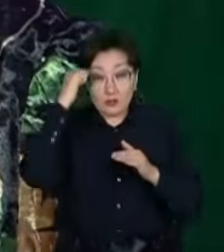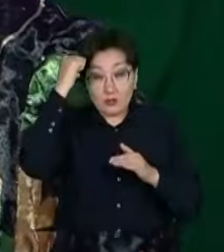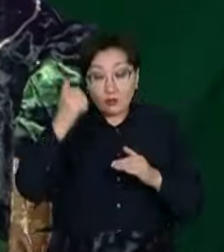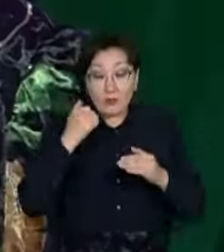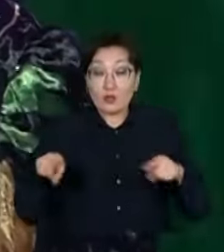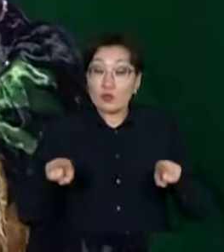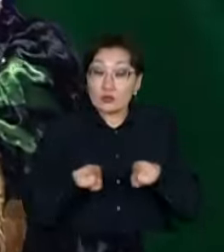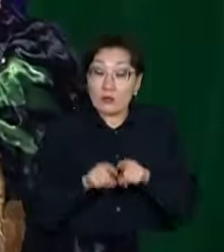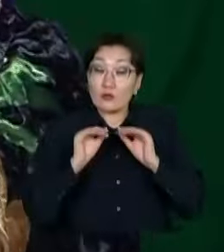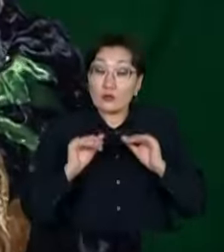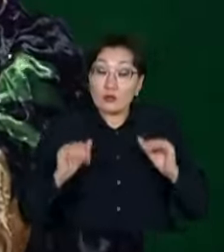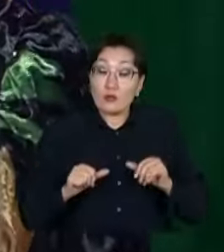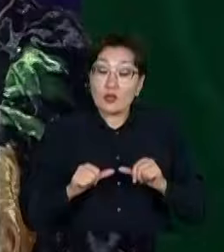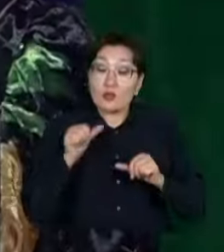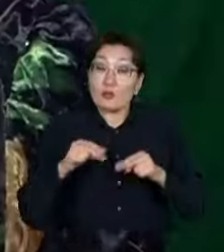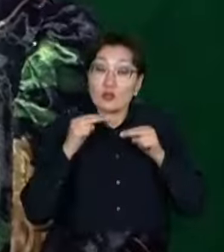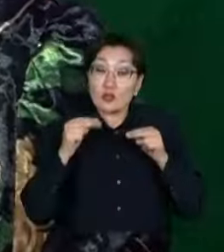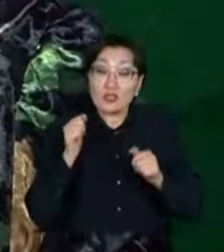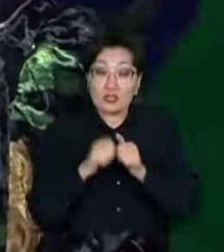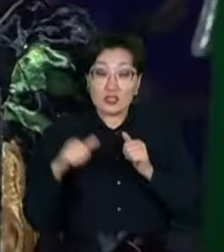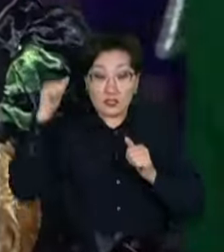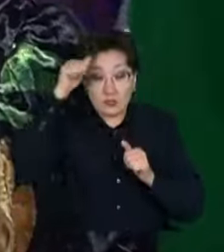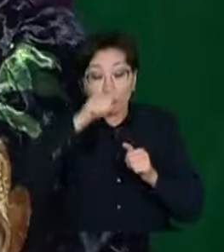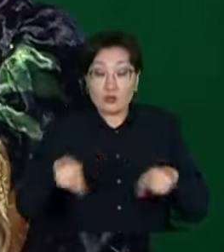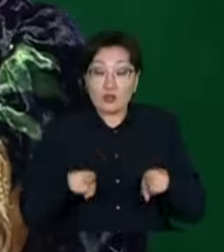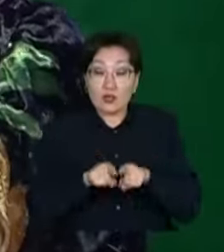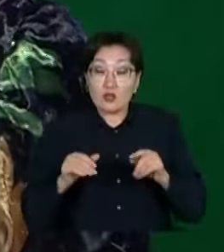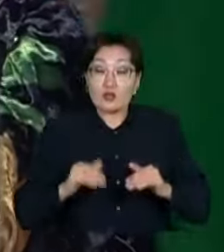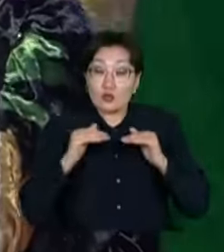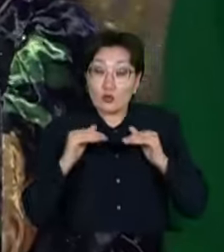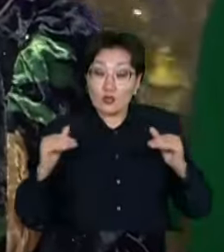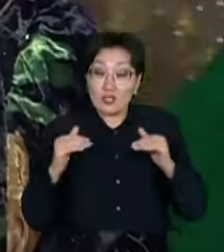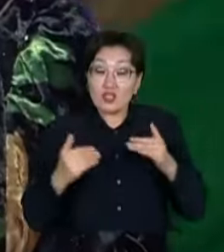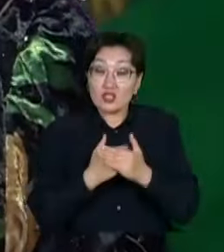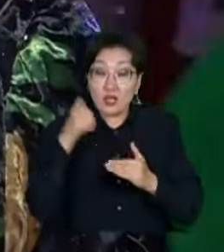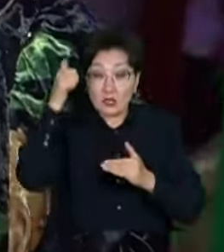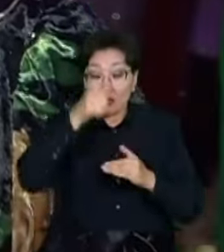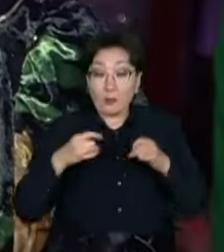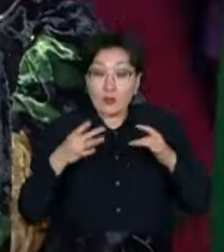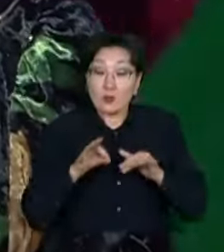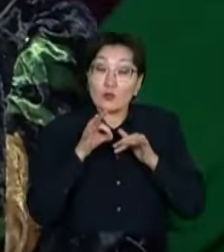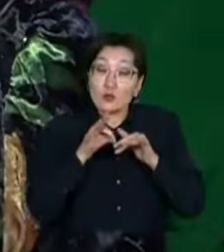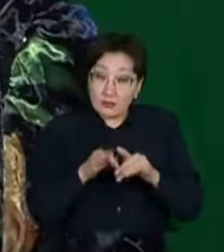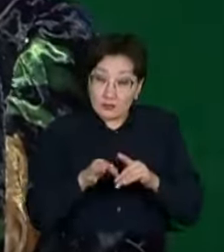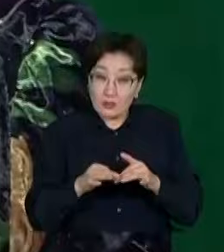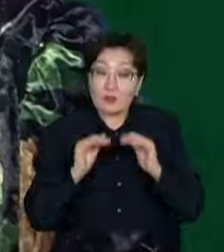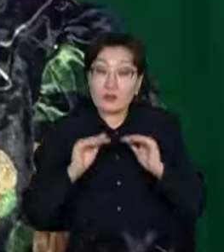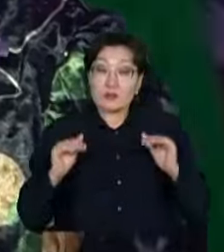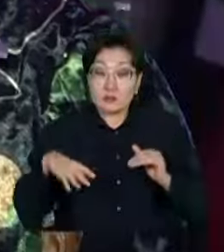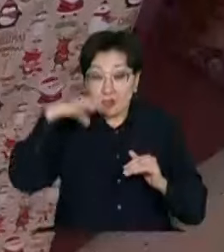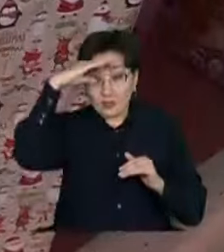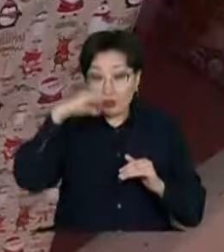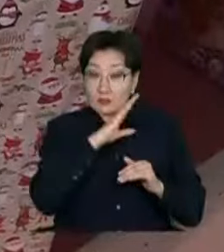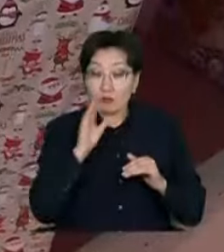Осындай балаларға көңіл болып, жылда осындай жоғарғы деңгейде жаңа жыл өтіп жатқанына балаларымызға және